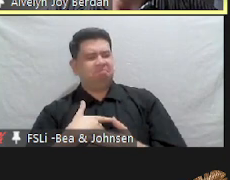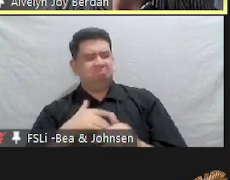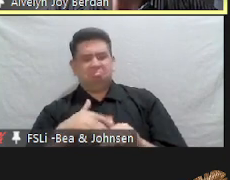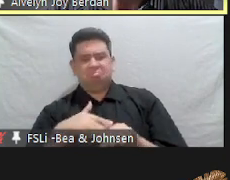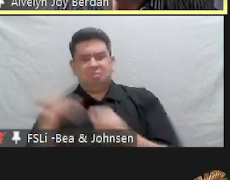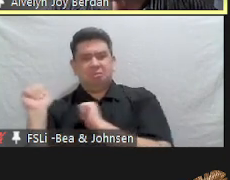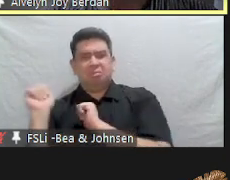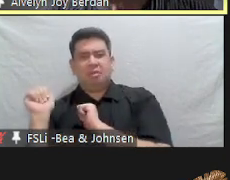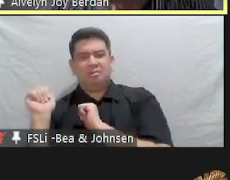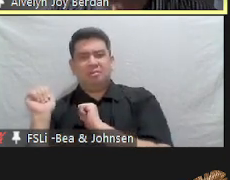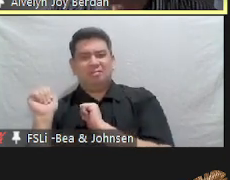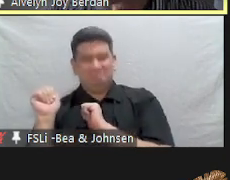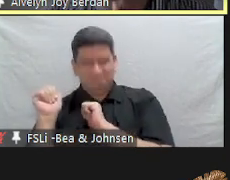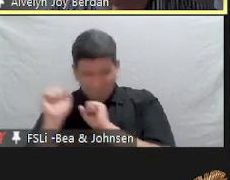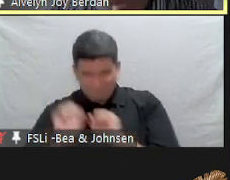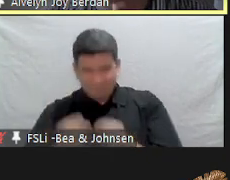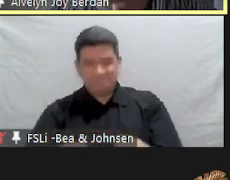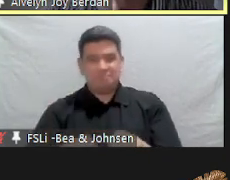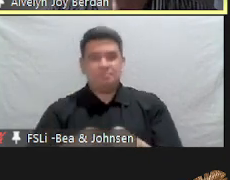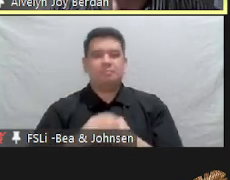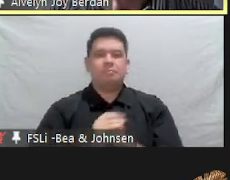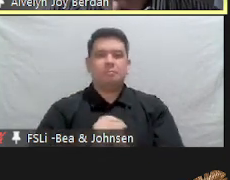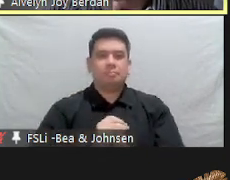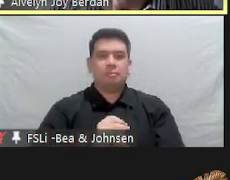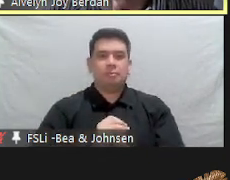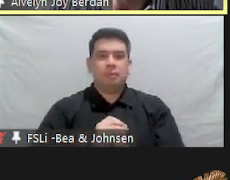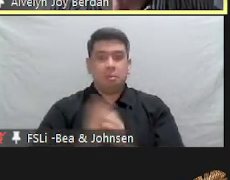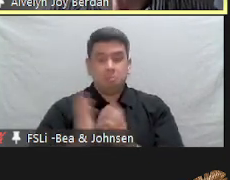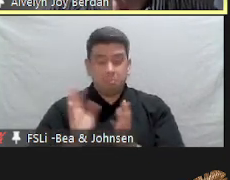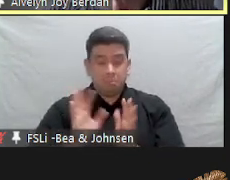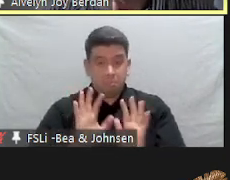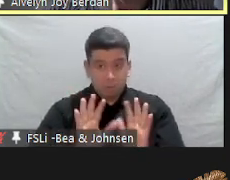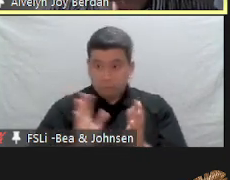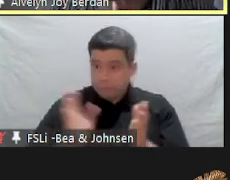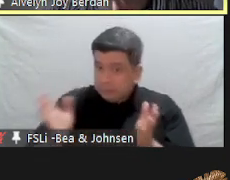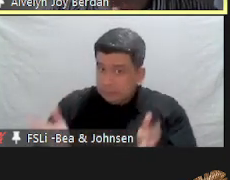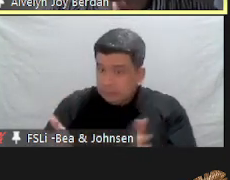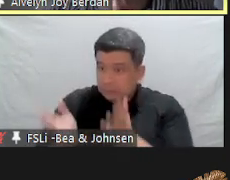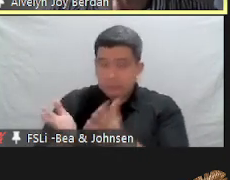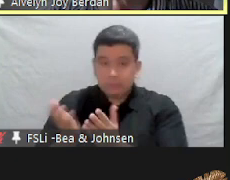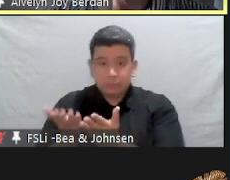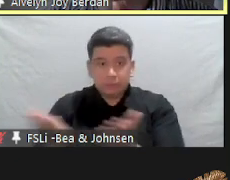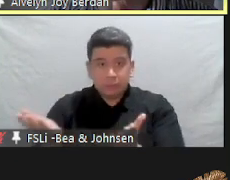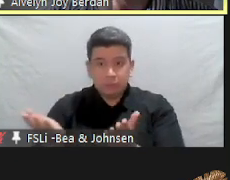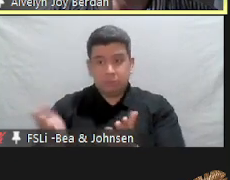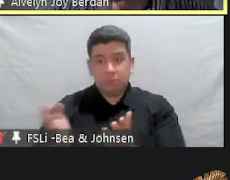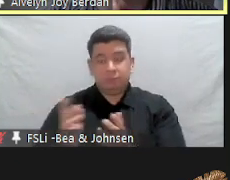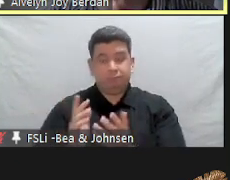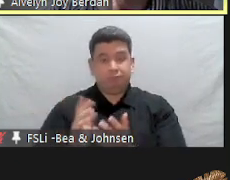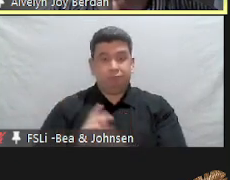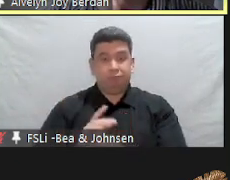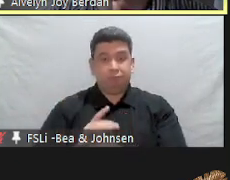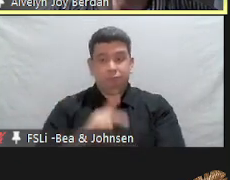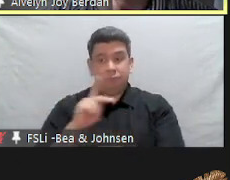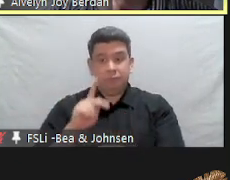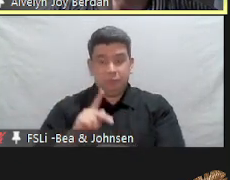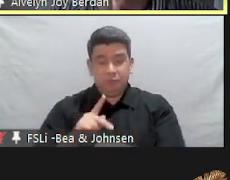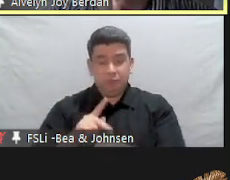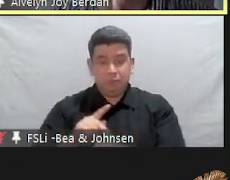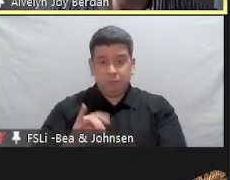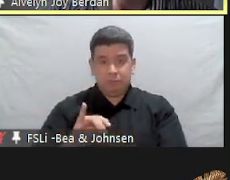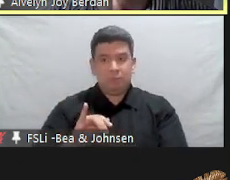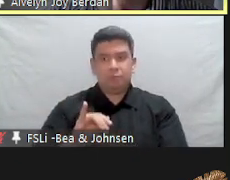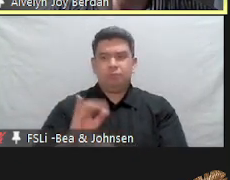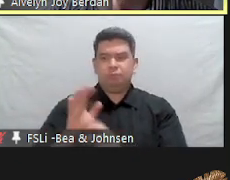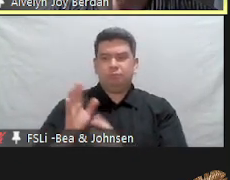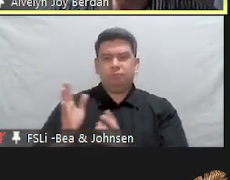ini-encourage kayo na inyong ipaabot po sa atin, kahit sa inyo pong principal na kung saan nagpaalam tayo na kasama natin kayo